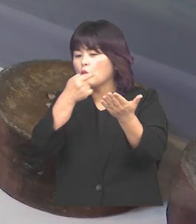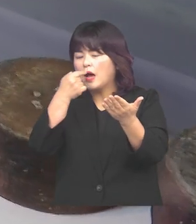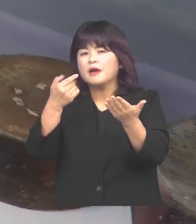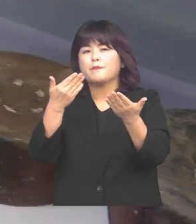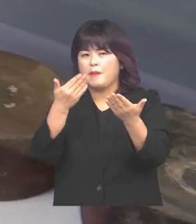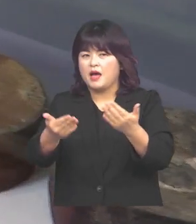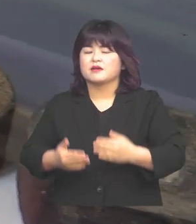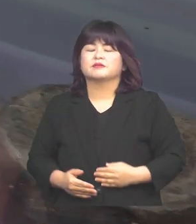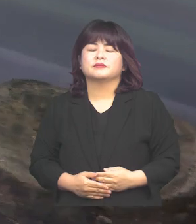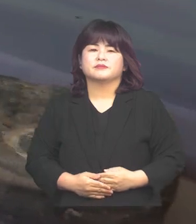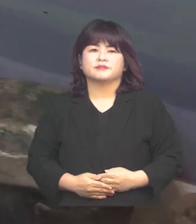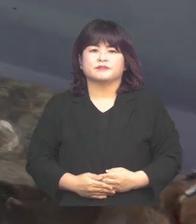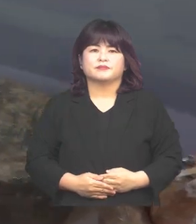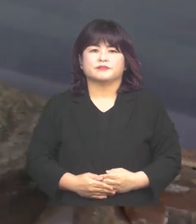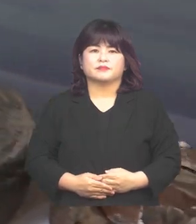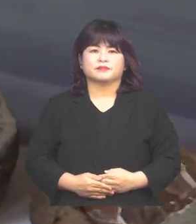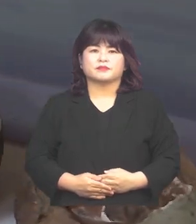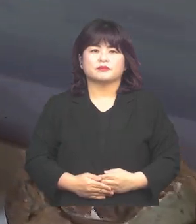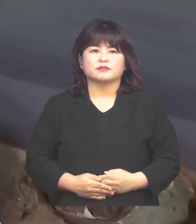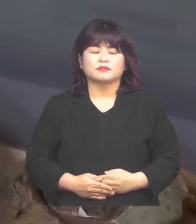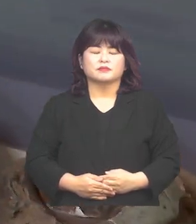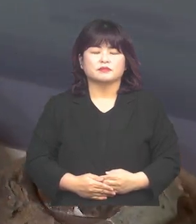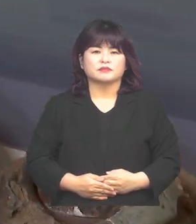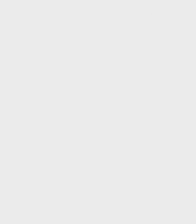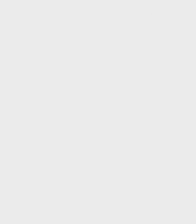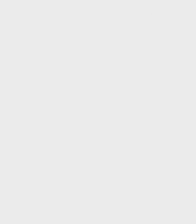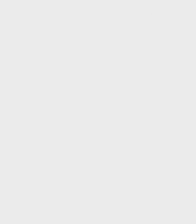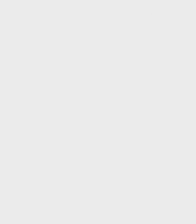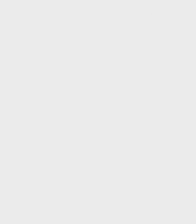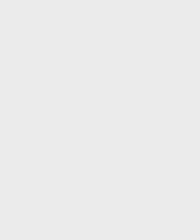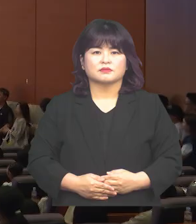유물을 살펴볼 수 있습니다.